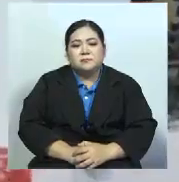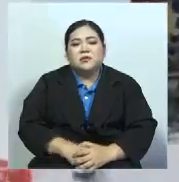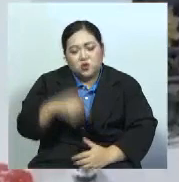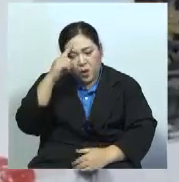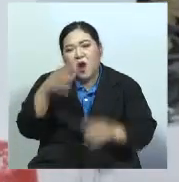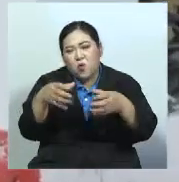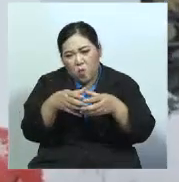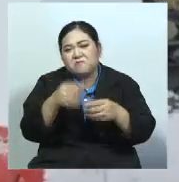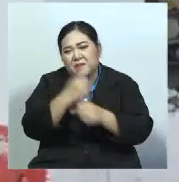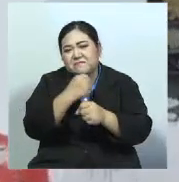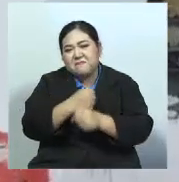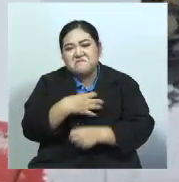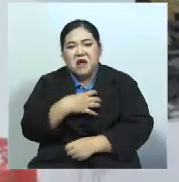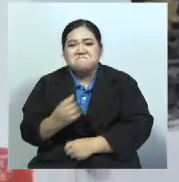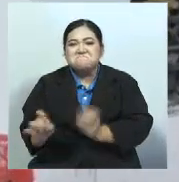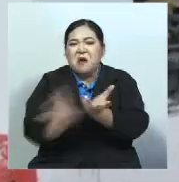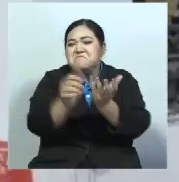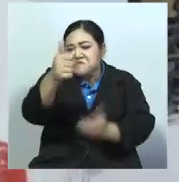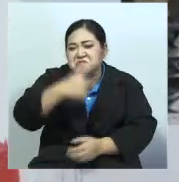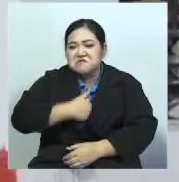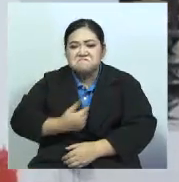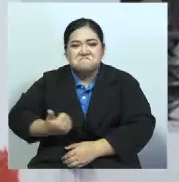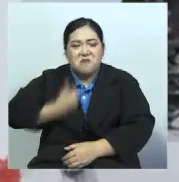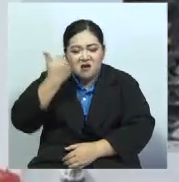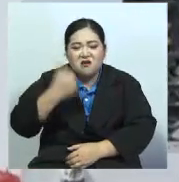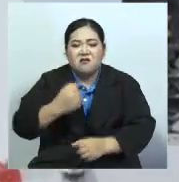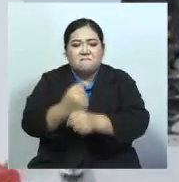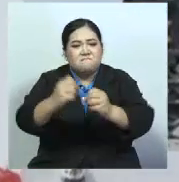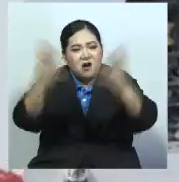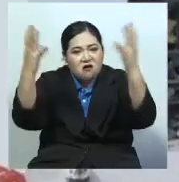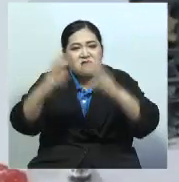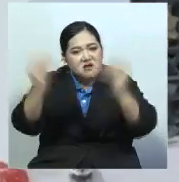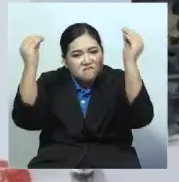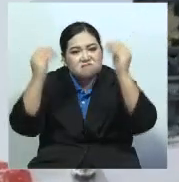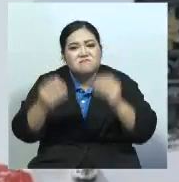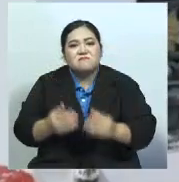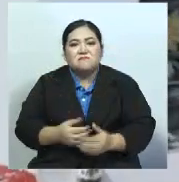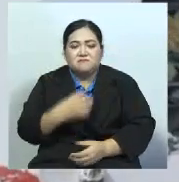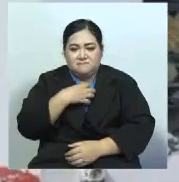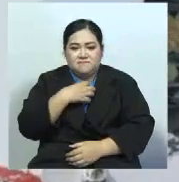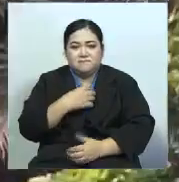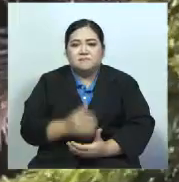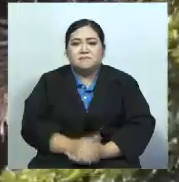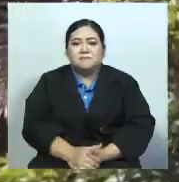ฝีมือของกลุ่มแนวร่วมที่ต้องการแสดงศักยภาพเพื่อสร้างสถานการณ์ความไม่สงบในพื้นที่ครับ